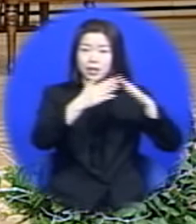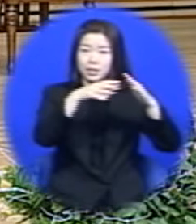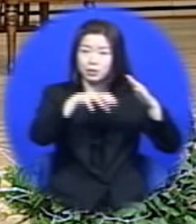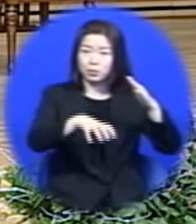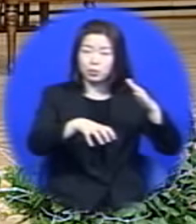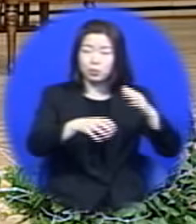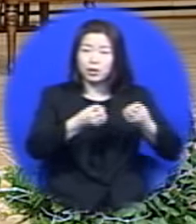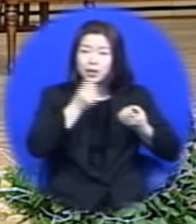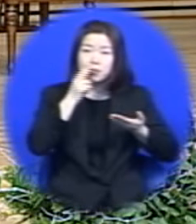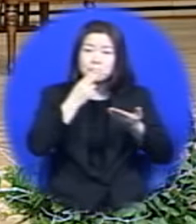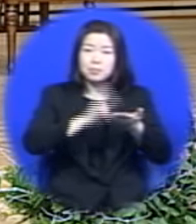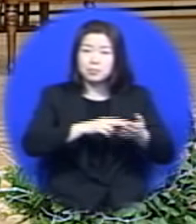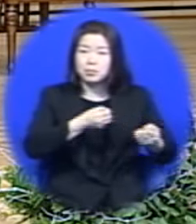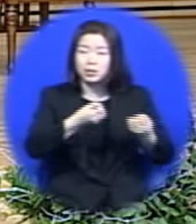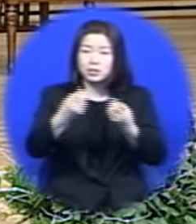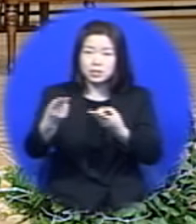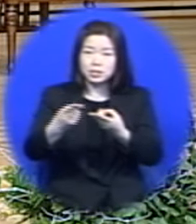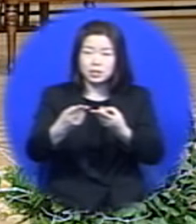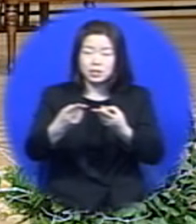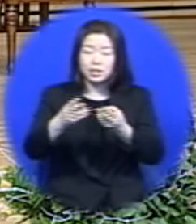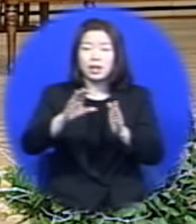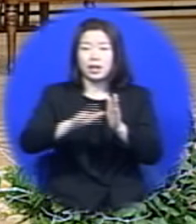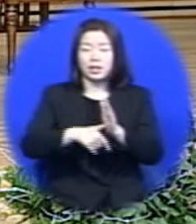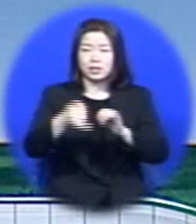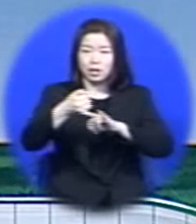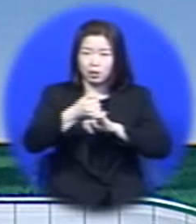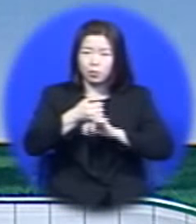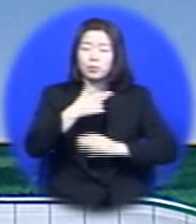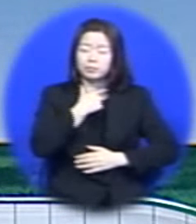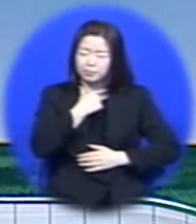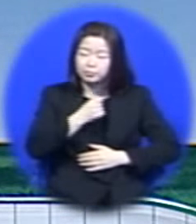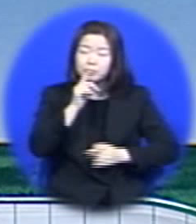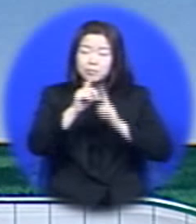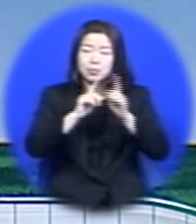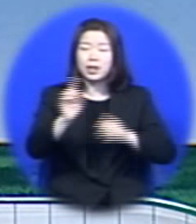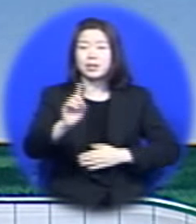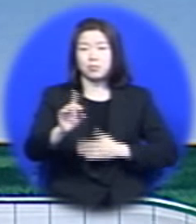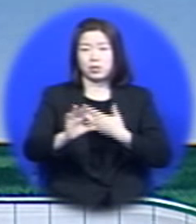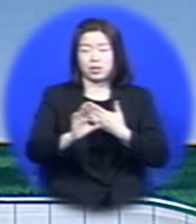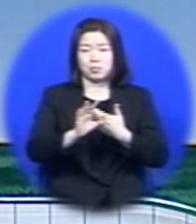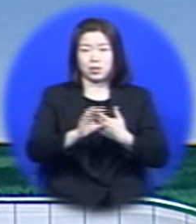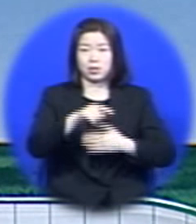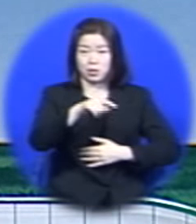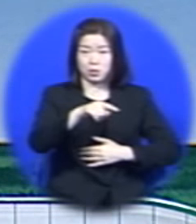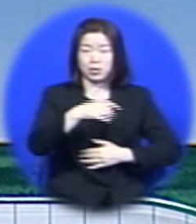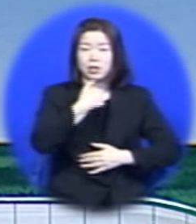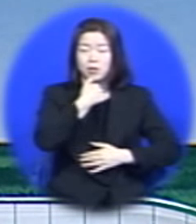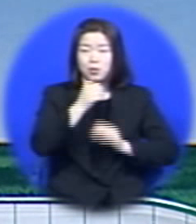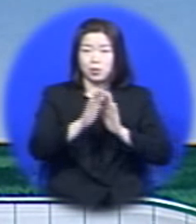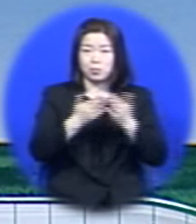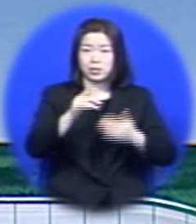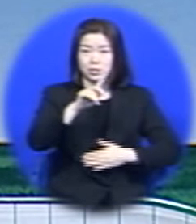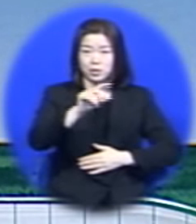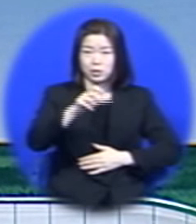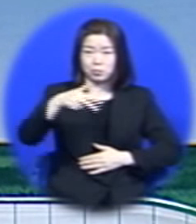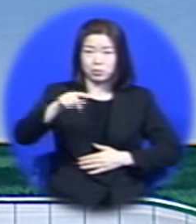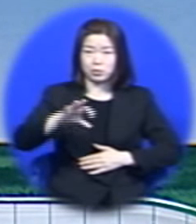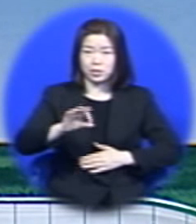하고 싶었던 내용이 어떤 내용이었는지 이 로마서 15장에 나옵니다.